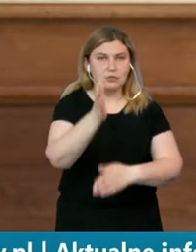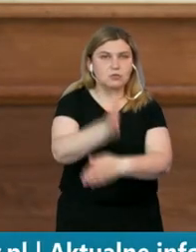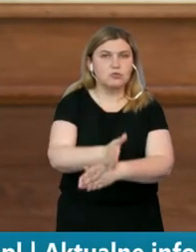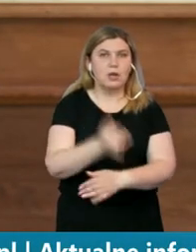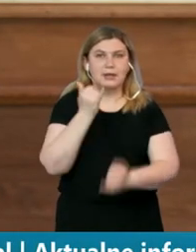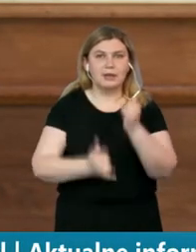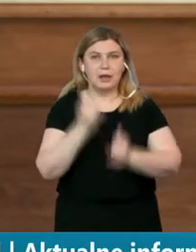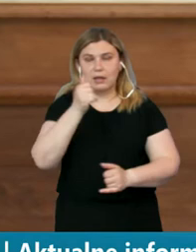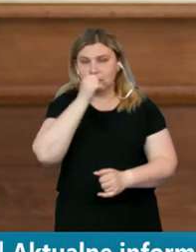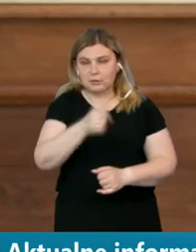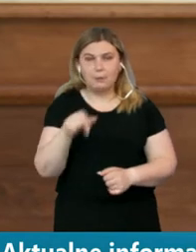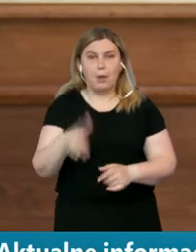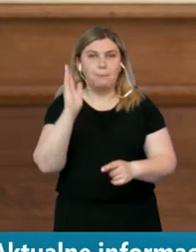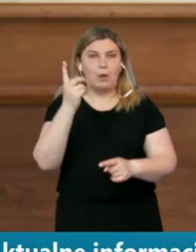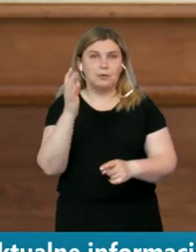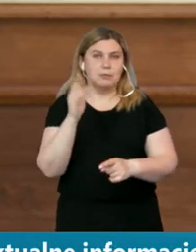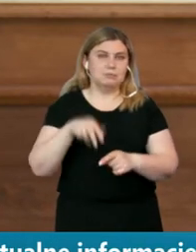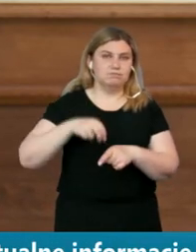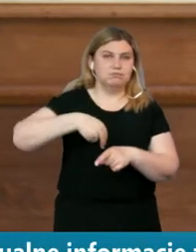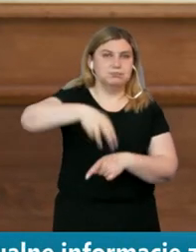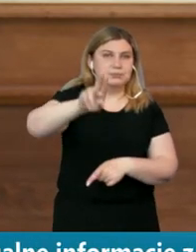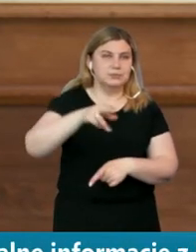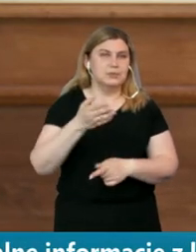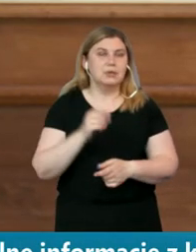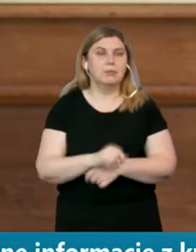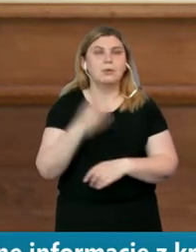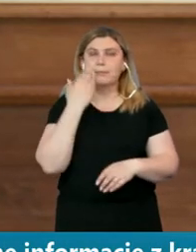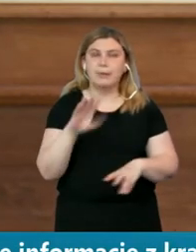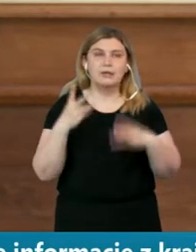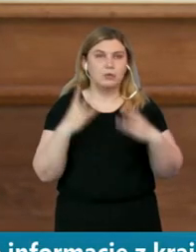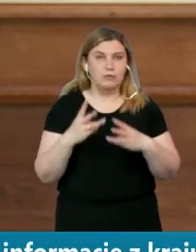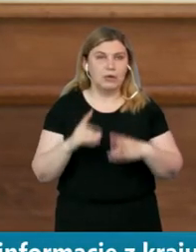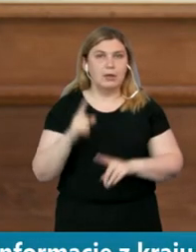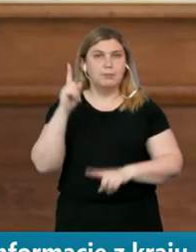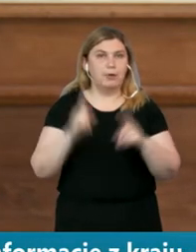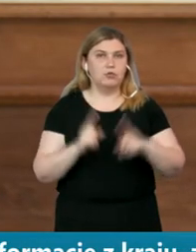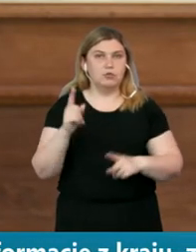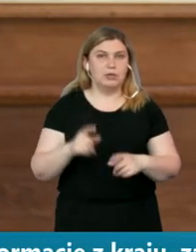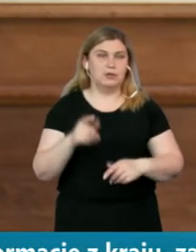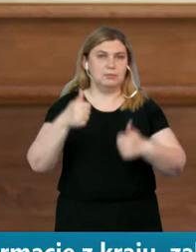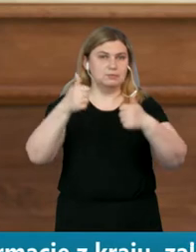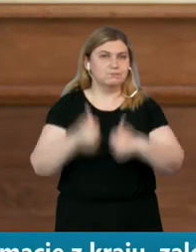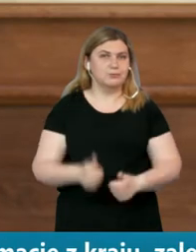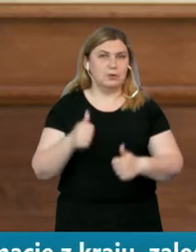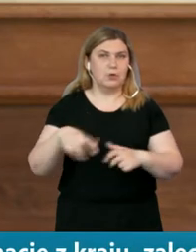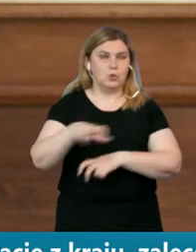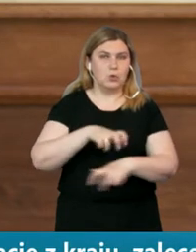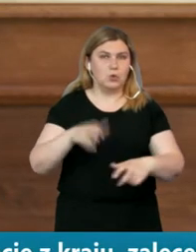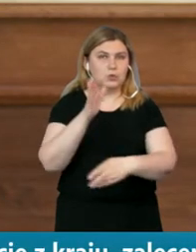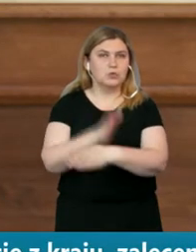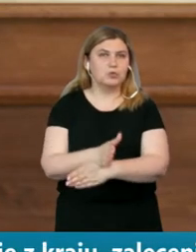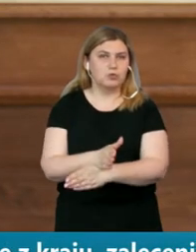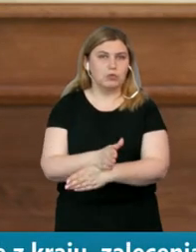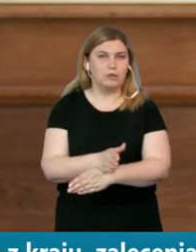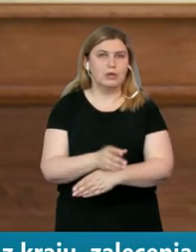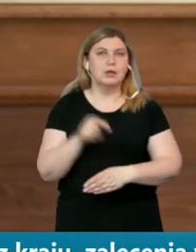nie możemy z niego zjechać. To jest bardzo ważne, bo czasem paraliżuje to absolutnie ruch na skrzyżowaniach i